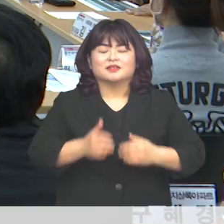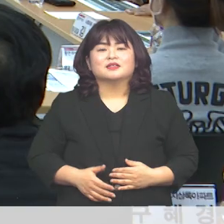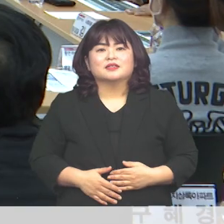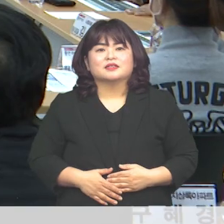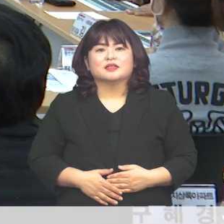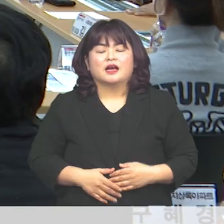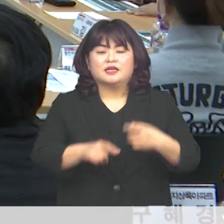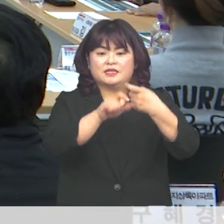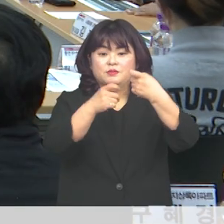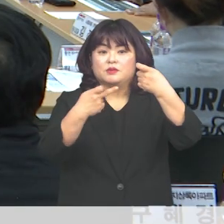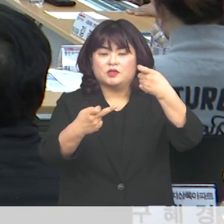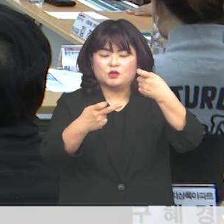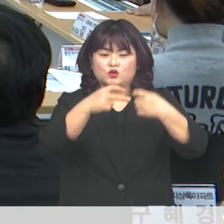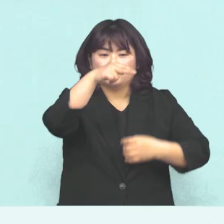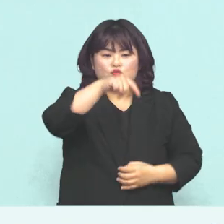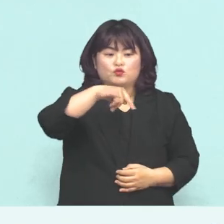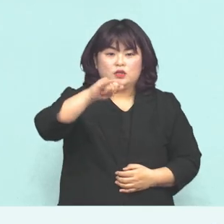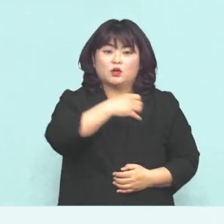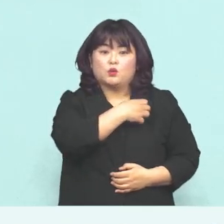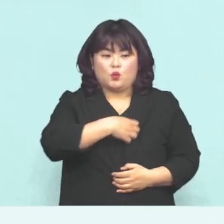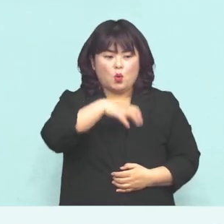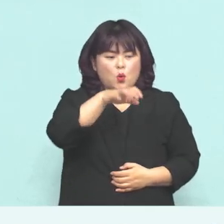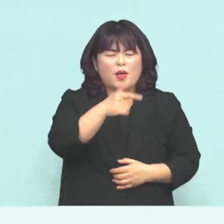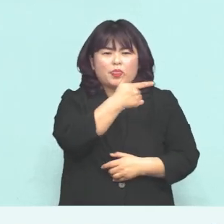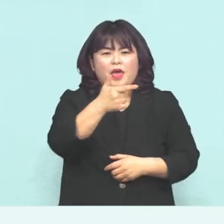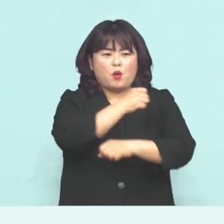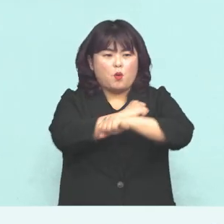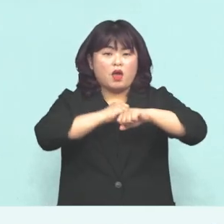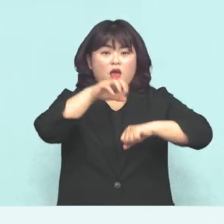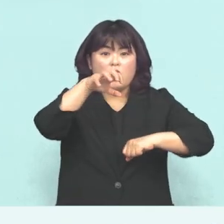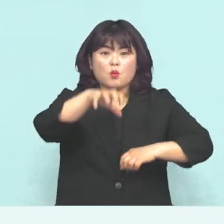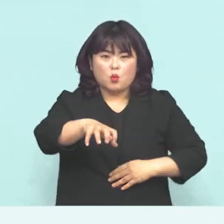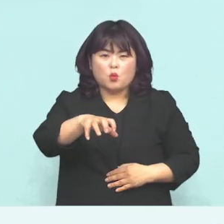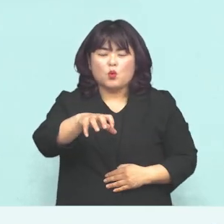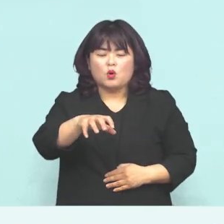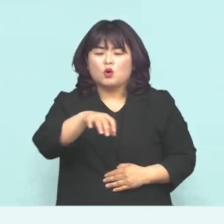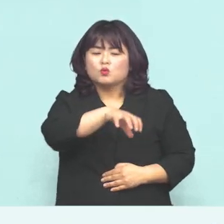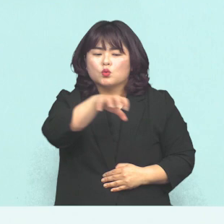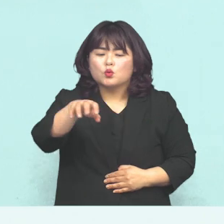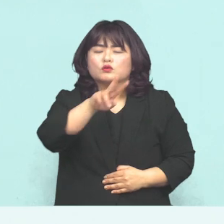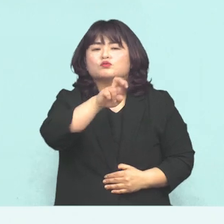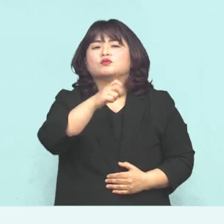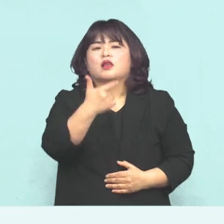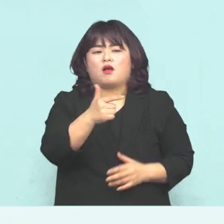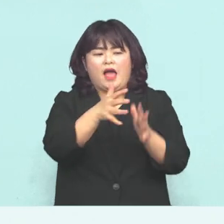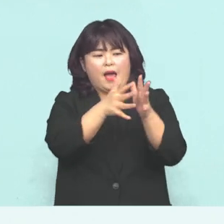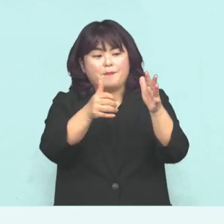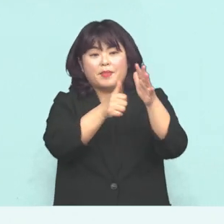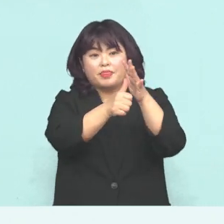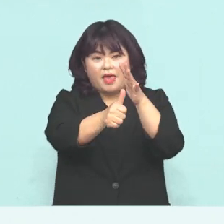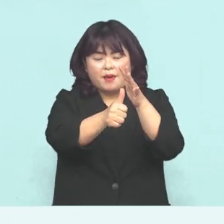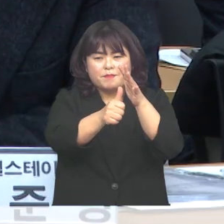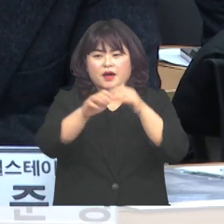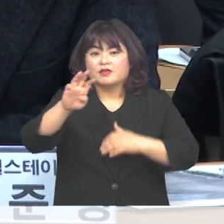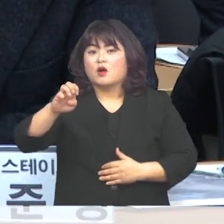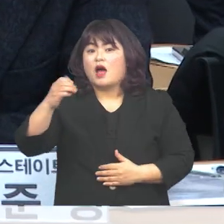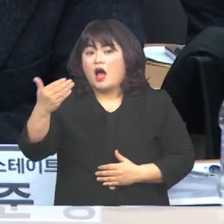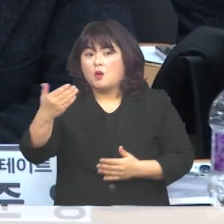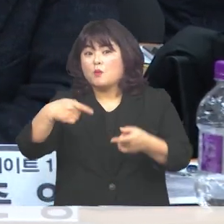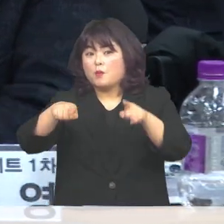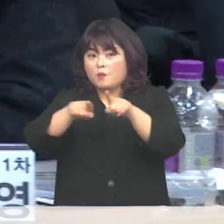이상일 용인특례시장이 12일 수지구청 대회의실에서 수지구 소재 26개 공동주택 입주자